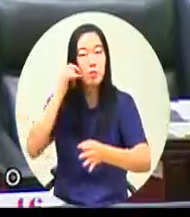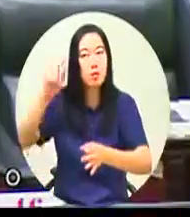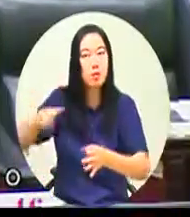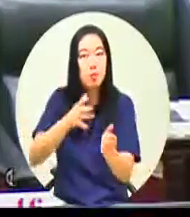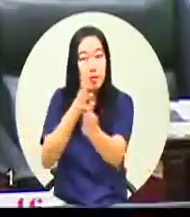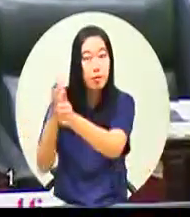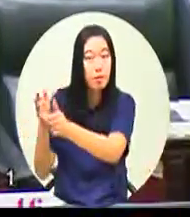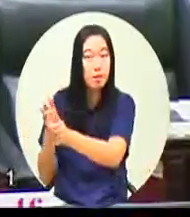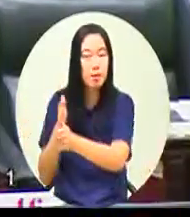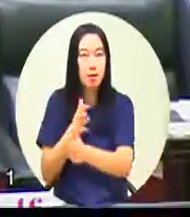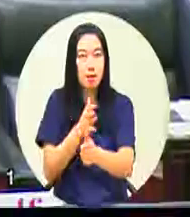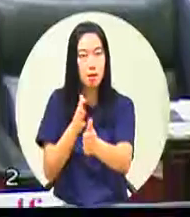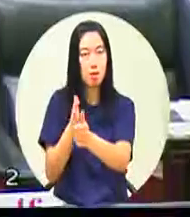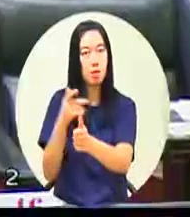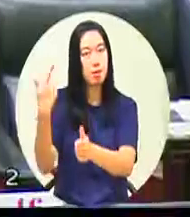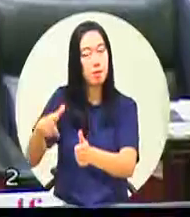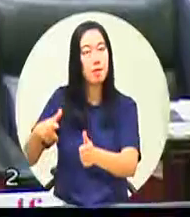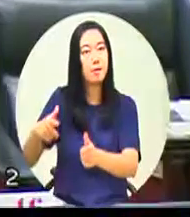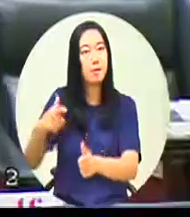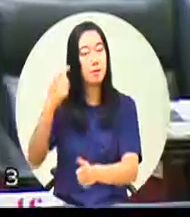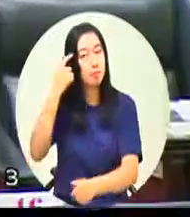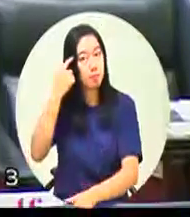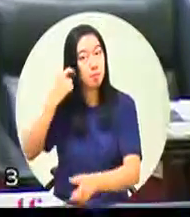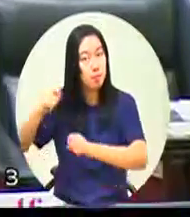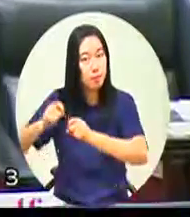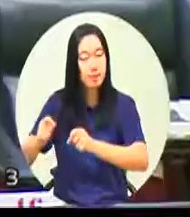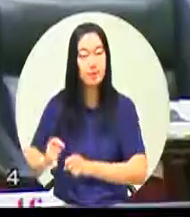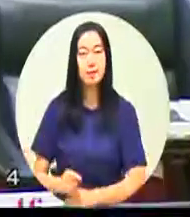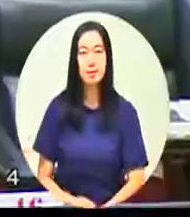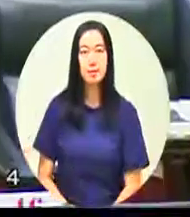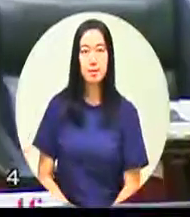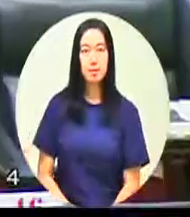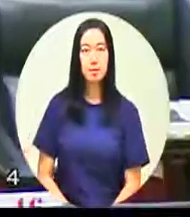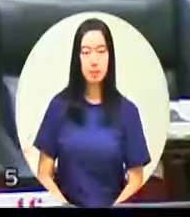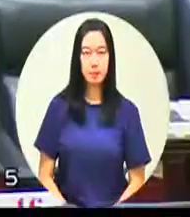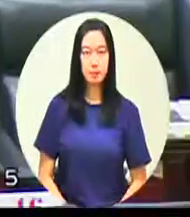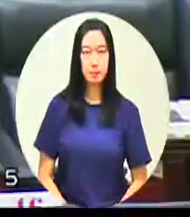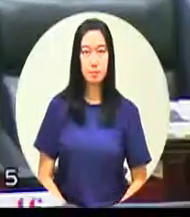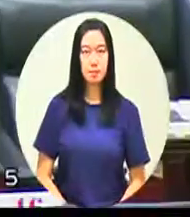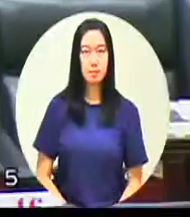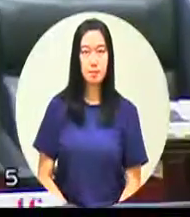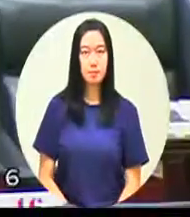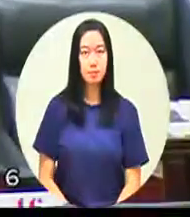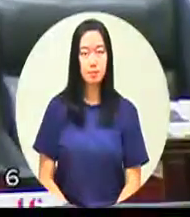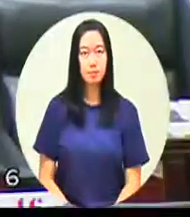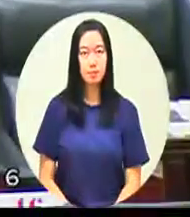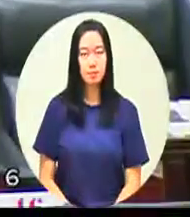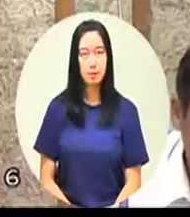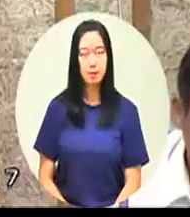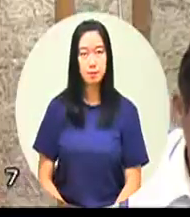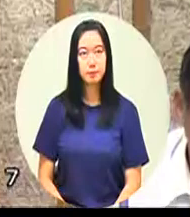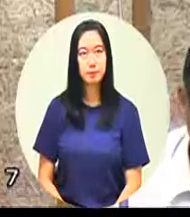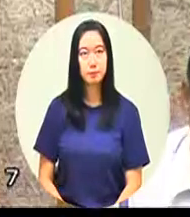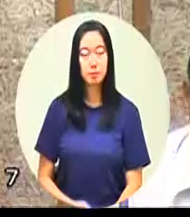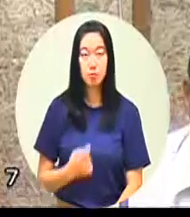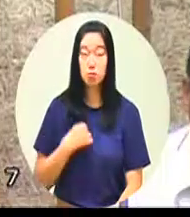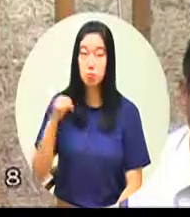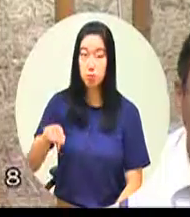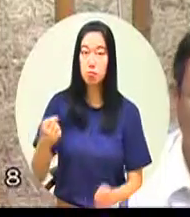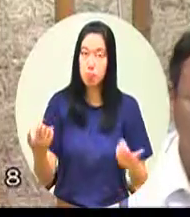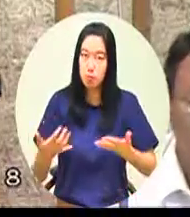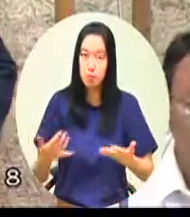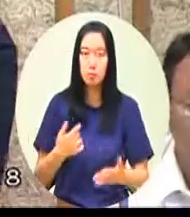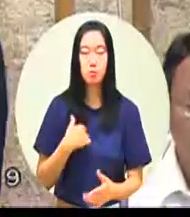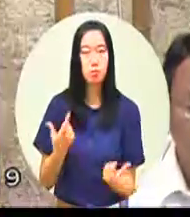咧规划？局长请。 好，请局长答复。 OK， 多谢主席，多谢王议员。我想这个部分嘛是